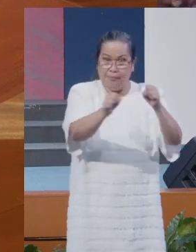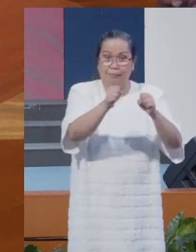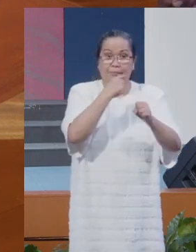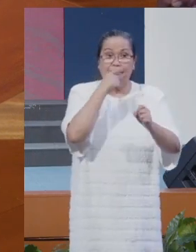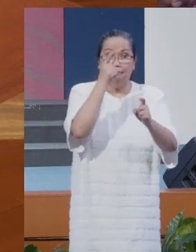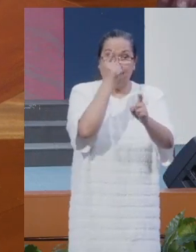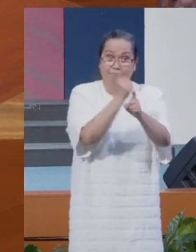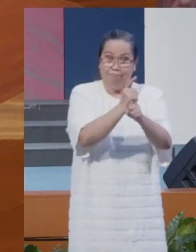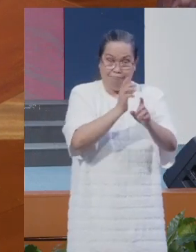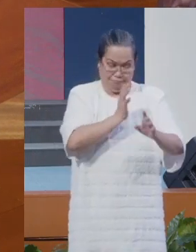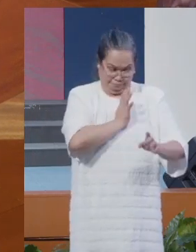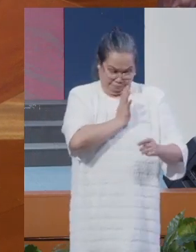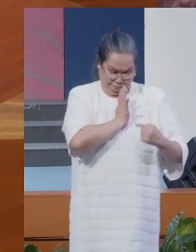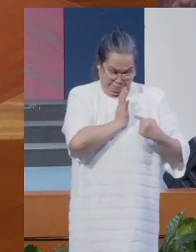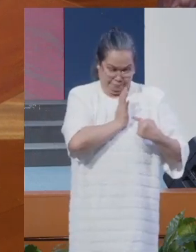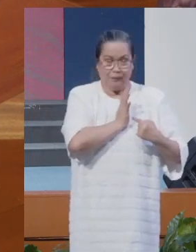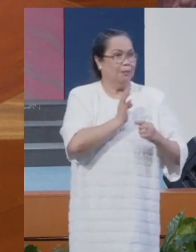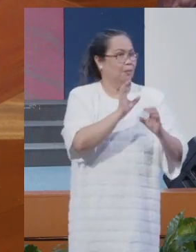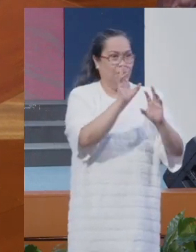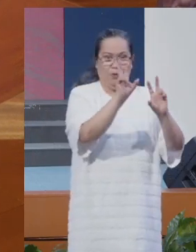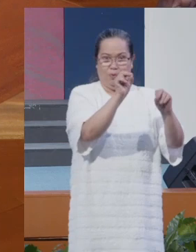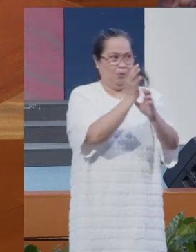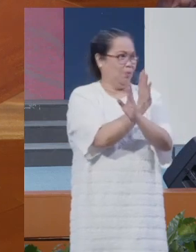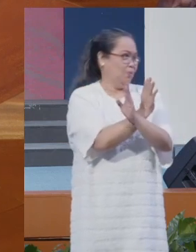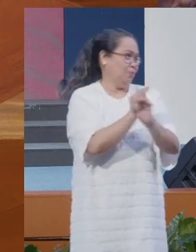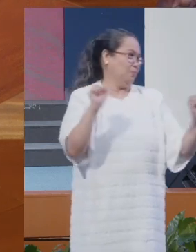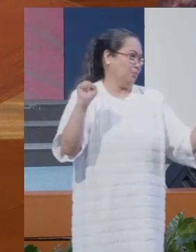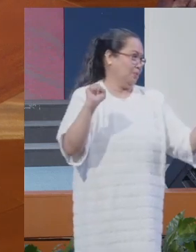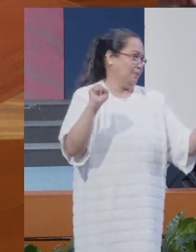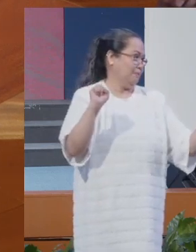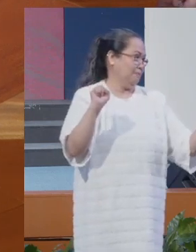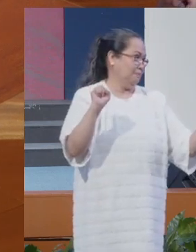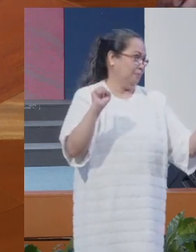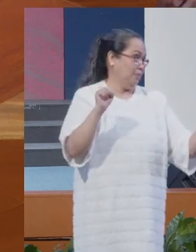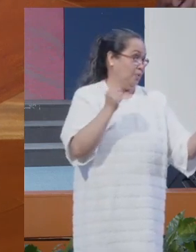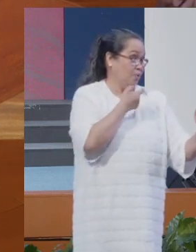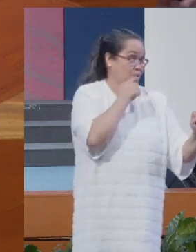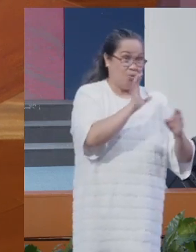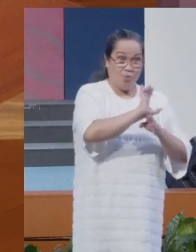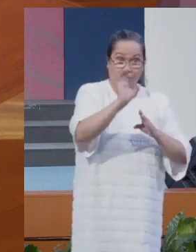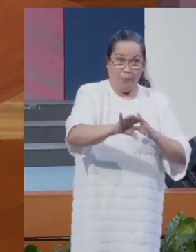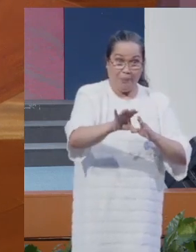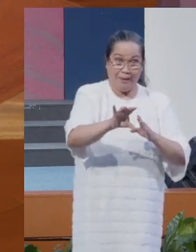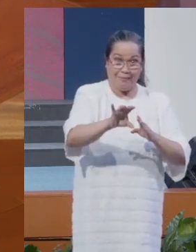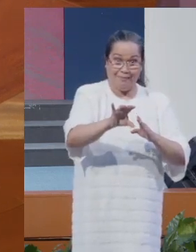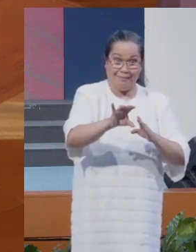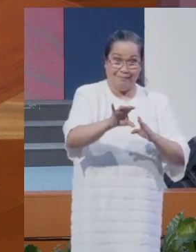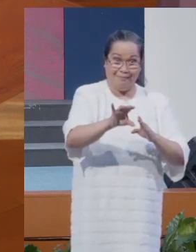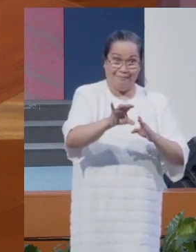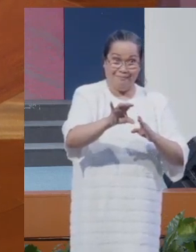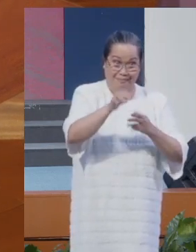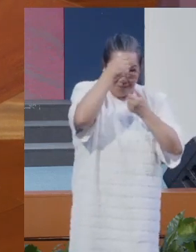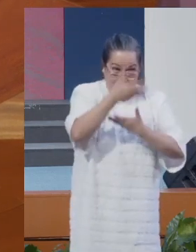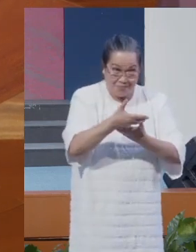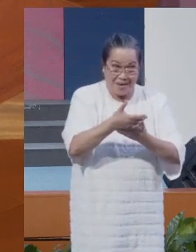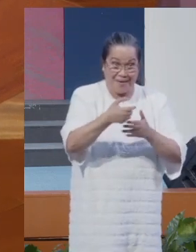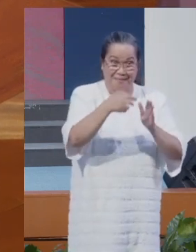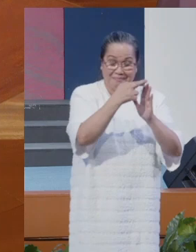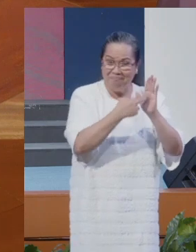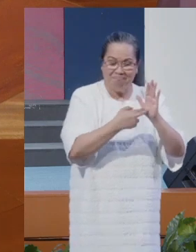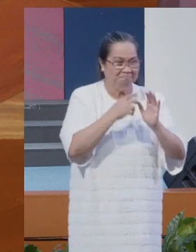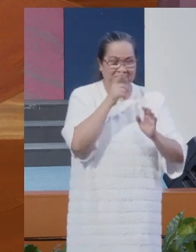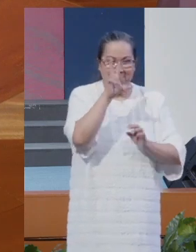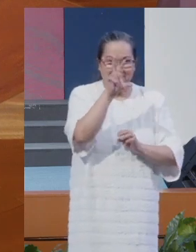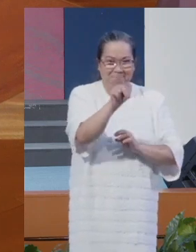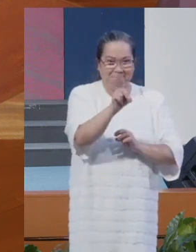pagsunod ng batas, sapagkat wala naman talagang makasusunod ng ganap sa kautusan. Ang kaligtasan ay sa